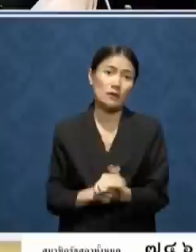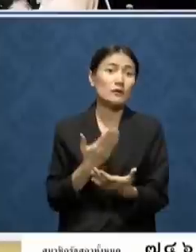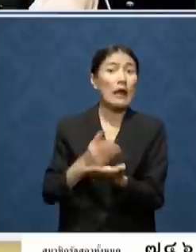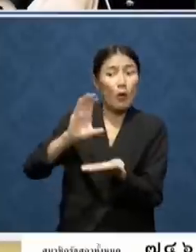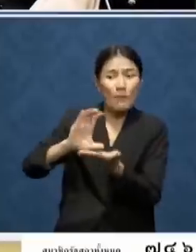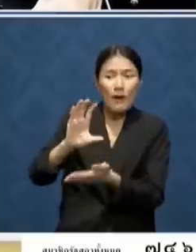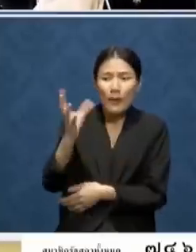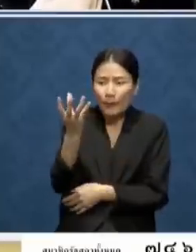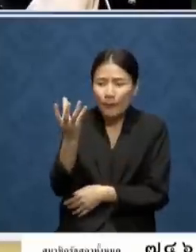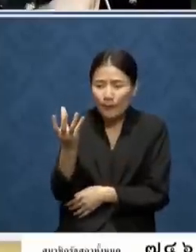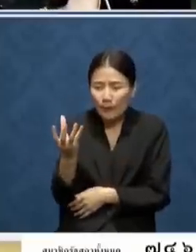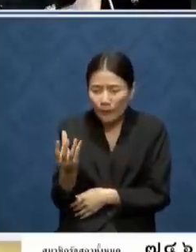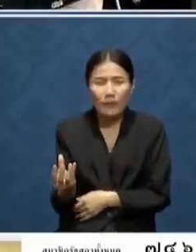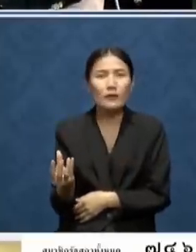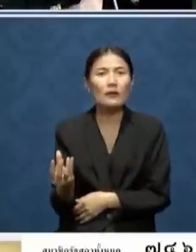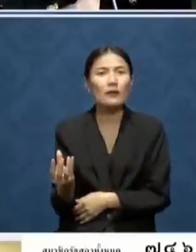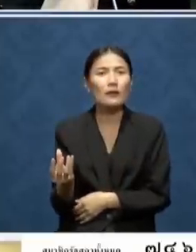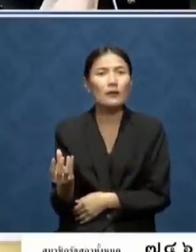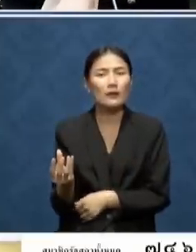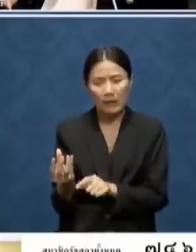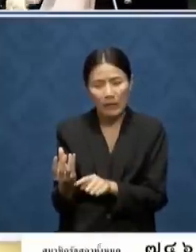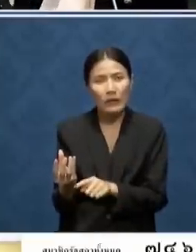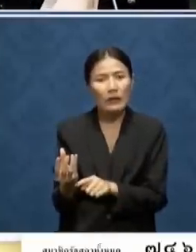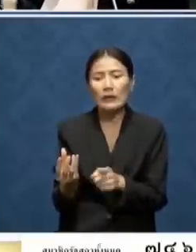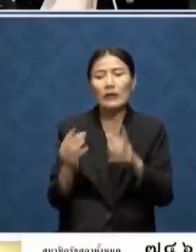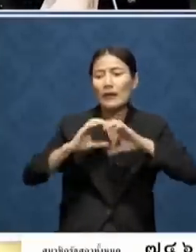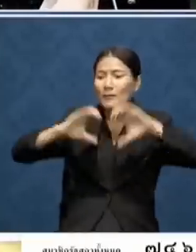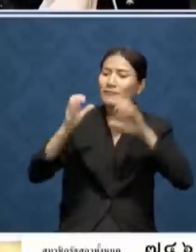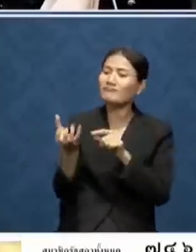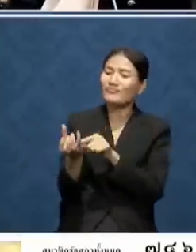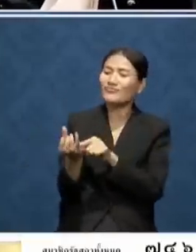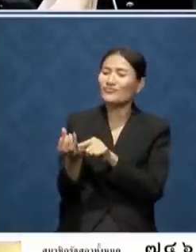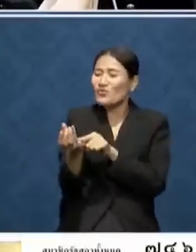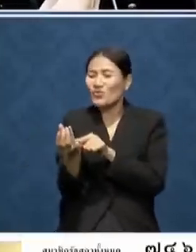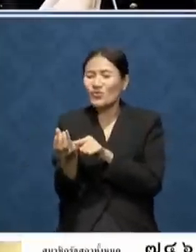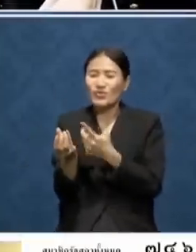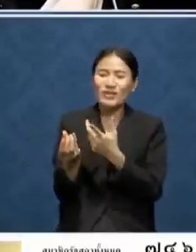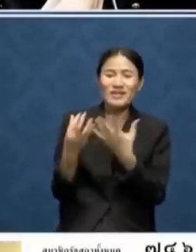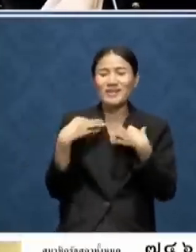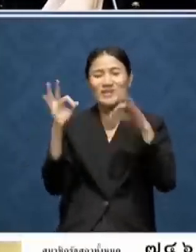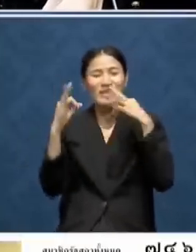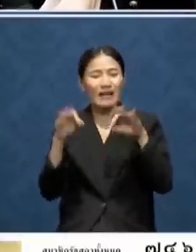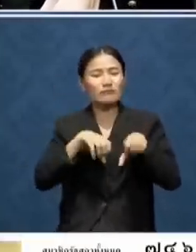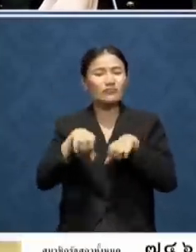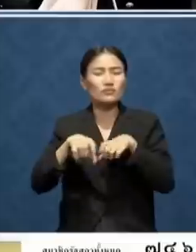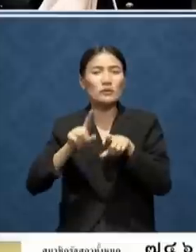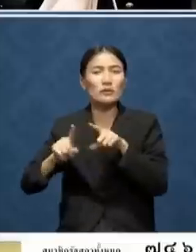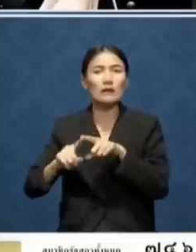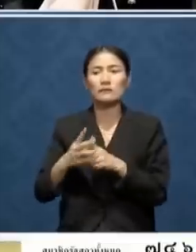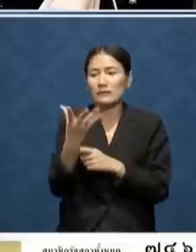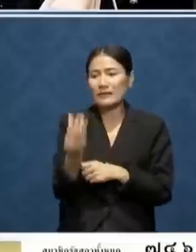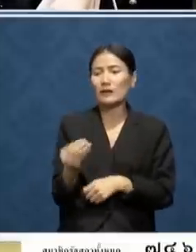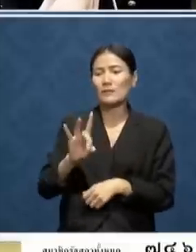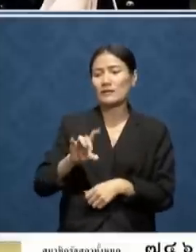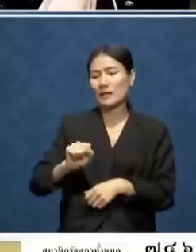มันจะเหลือจริงๆที่ท่านมีเอ่อเสรีภาพที่จะเอาไปหั่นไปตัดอะไรได้เนี่ยมีอยู่แค่ 850,000ล้าน